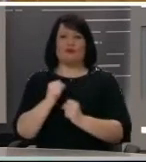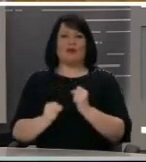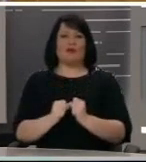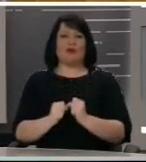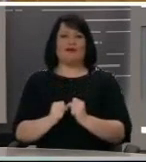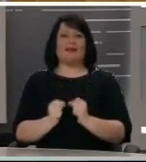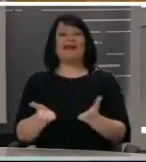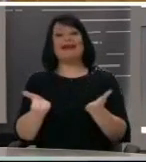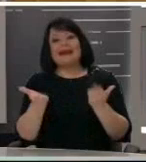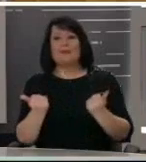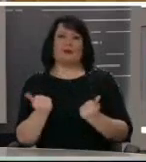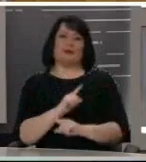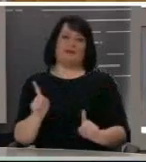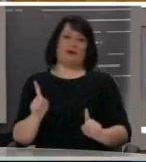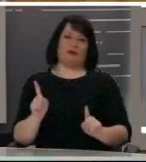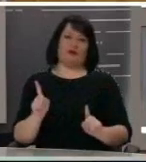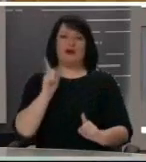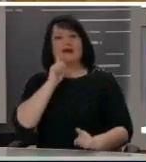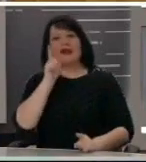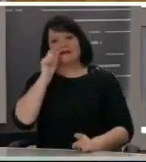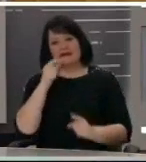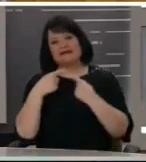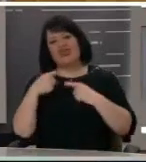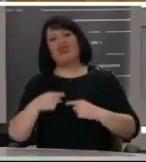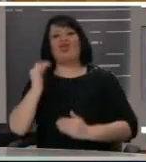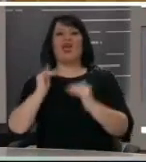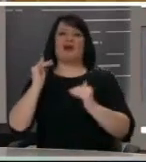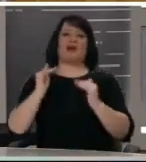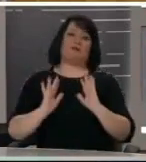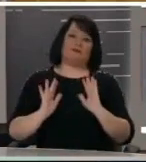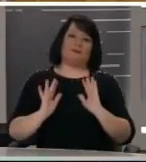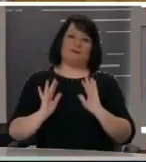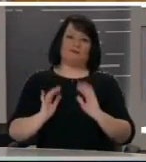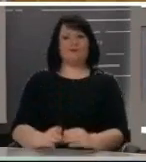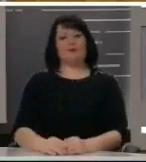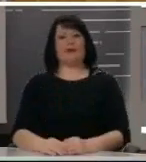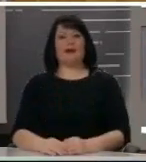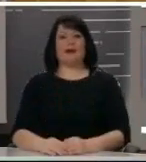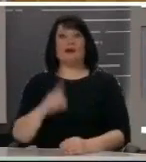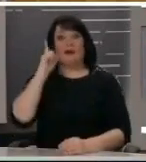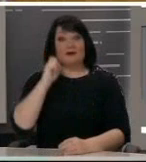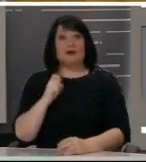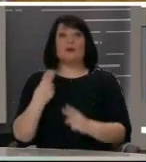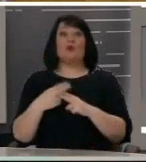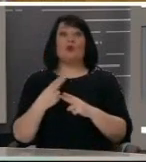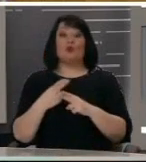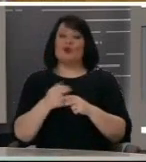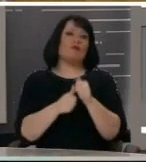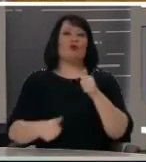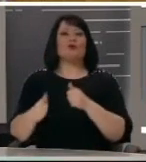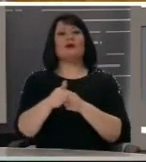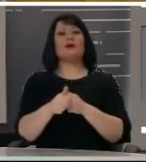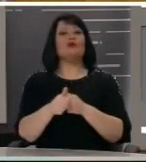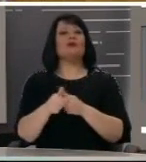υπαρκτών έμφυλων διακρίσεων. Γνωρίζοντας βεβαίως ότι η πρωταρχικής σημασίας ζήτημα προς